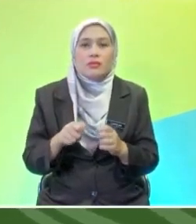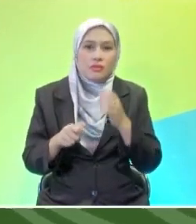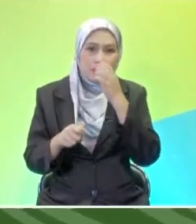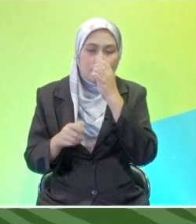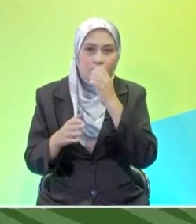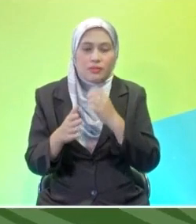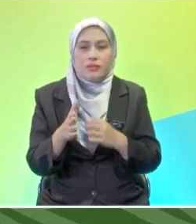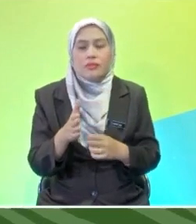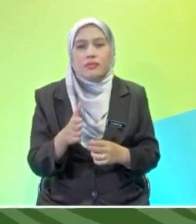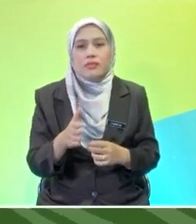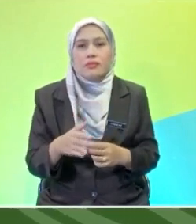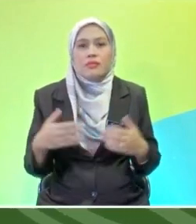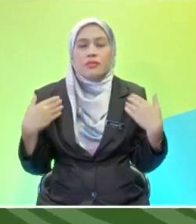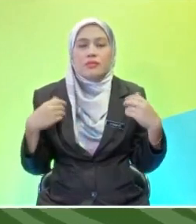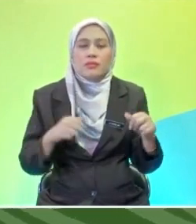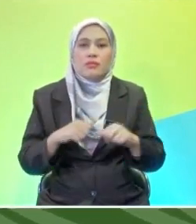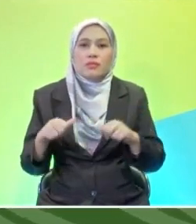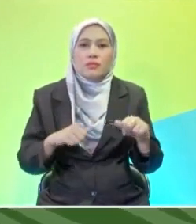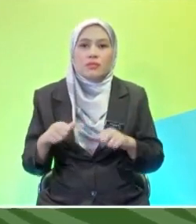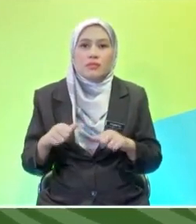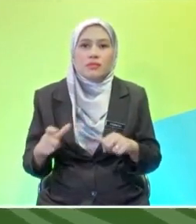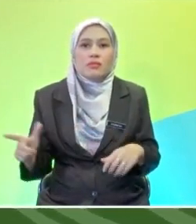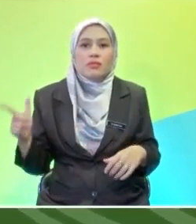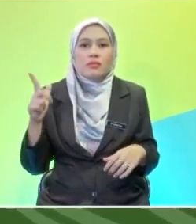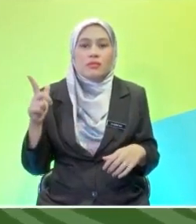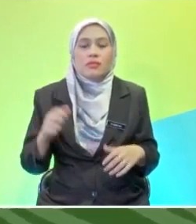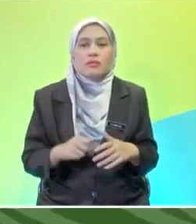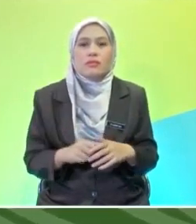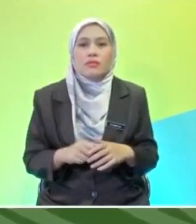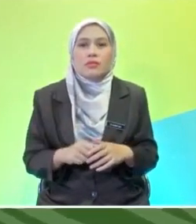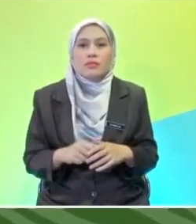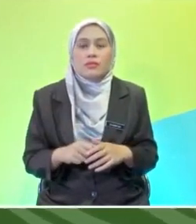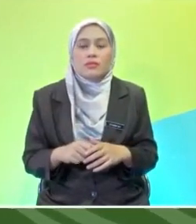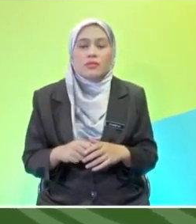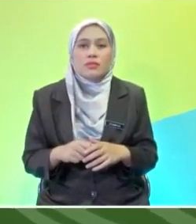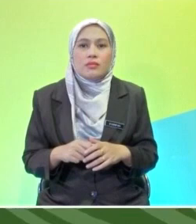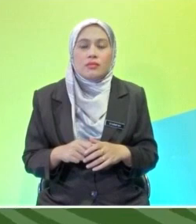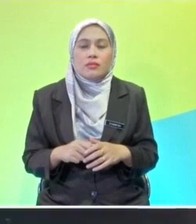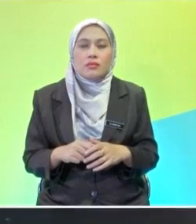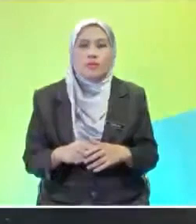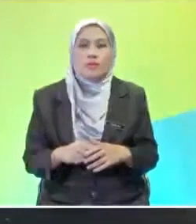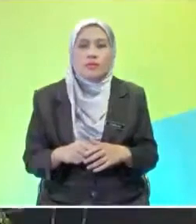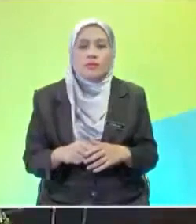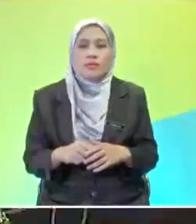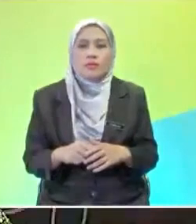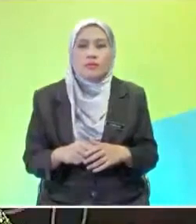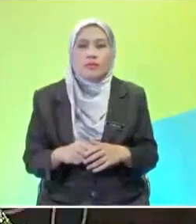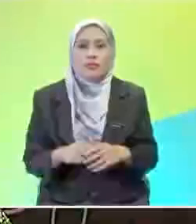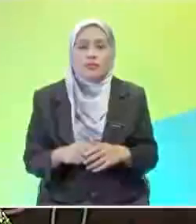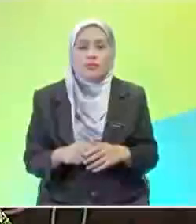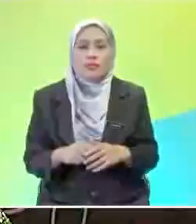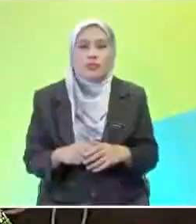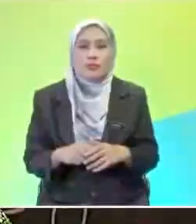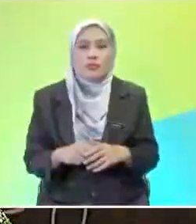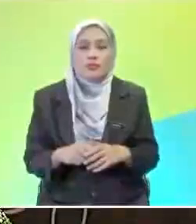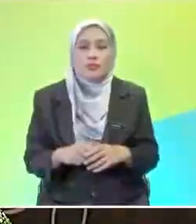aktiviti lasak untuk mereka yang gemar meneroka alam sekitar. Okey, terima kasih Yvonne. Okey, seterusnya